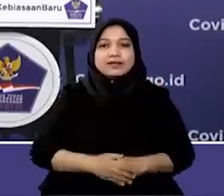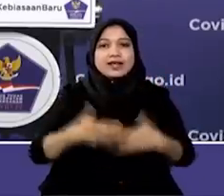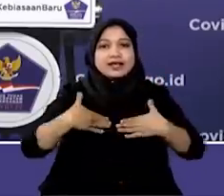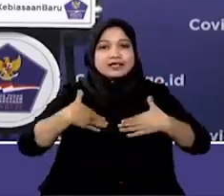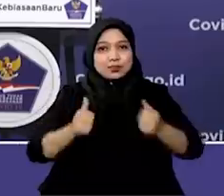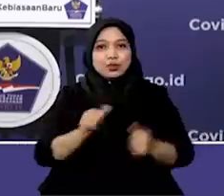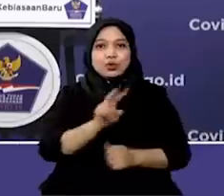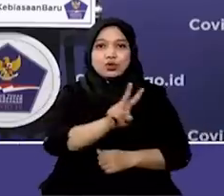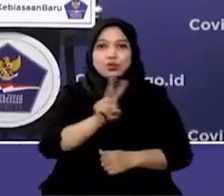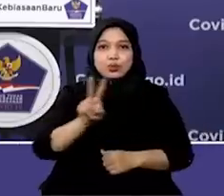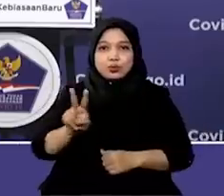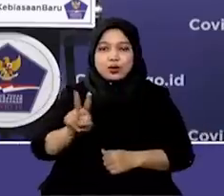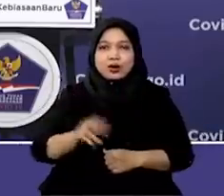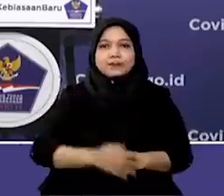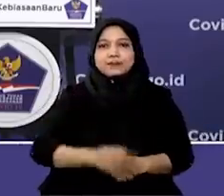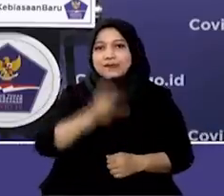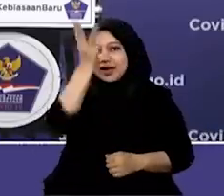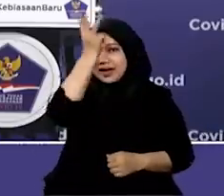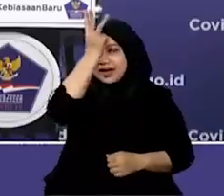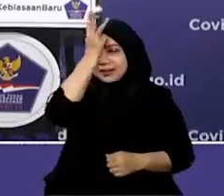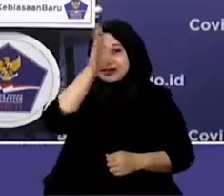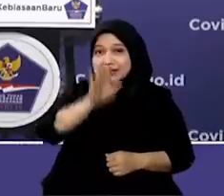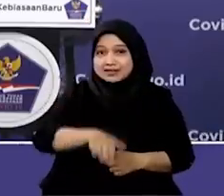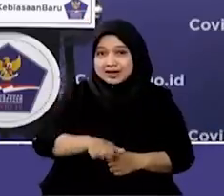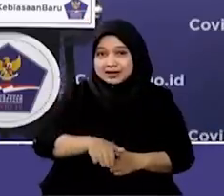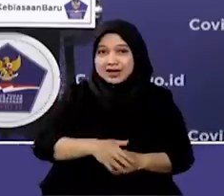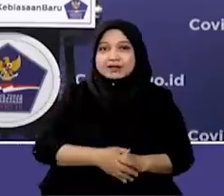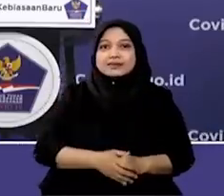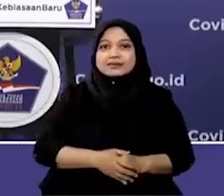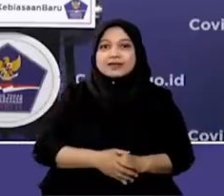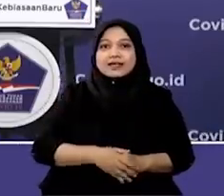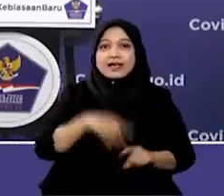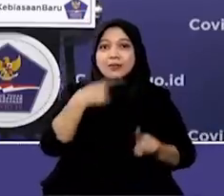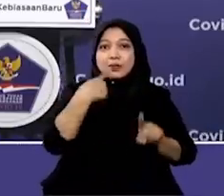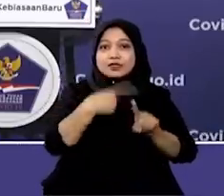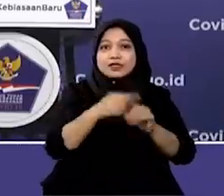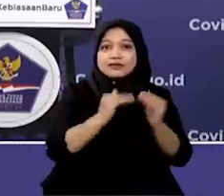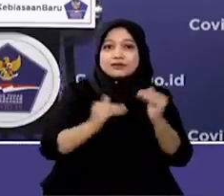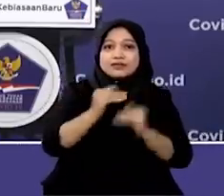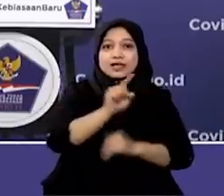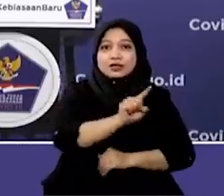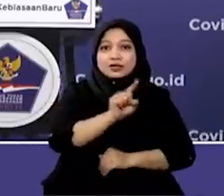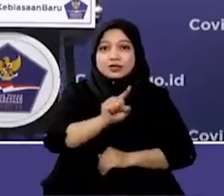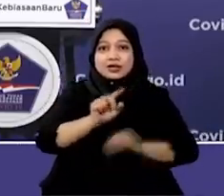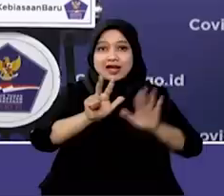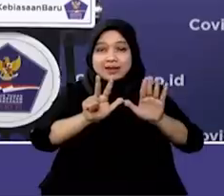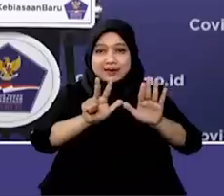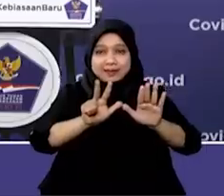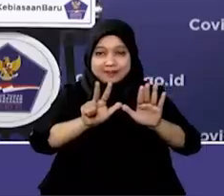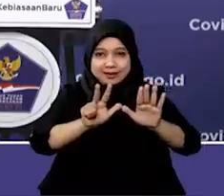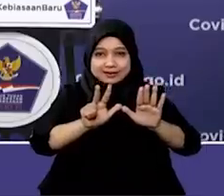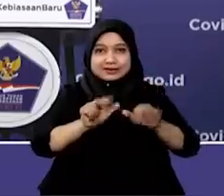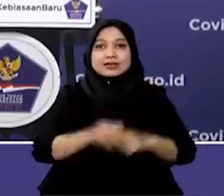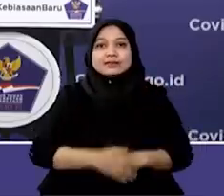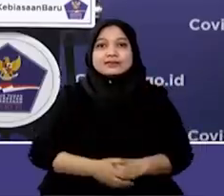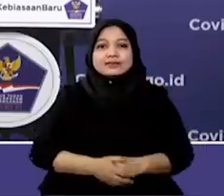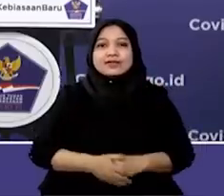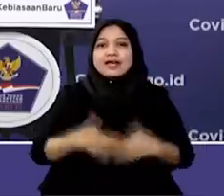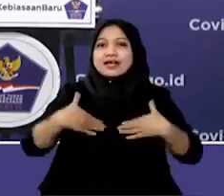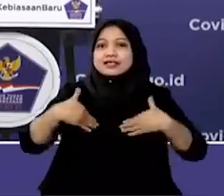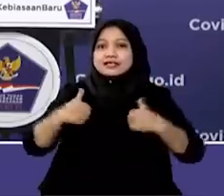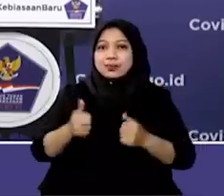sembuh Kalimantan Selatan 118 kasus baru dan 14